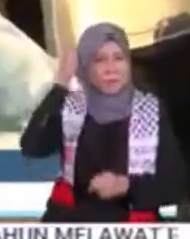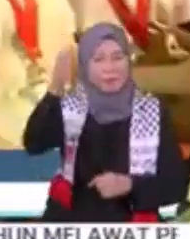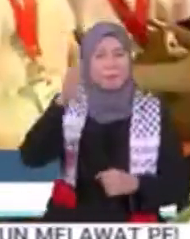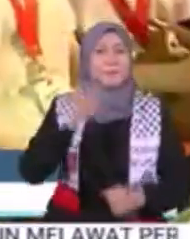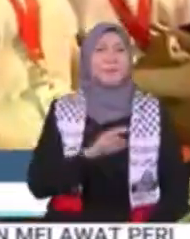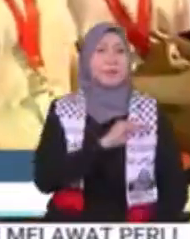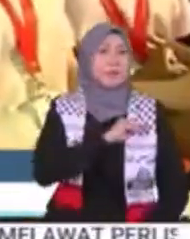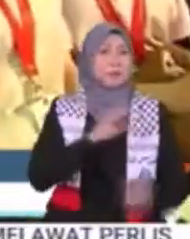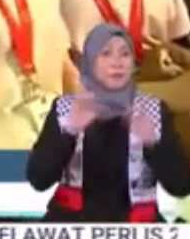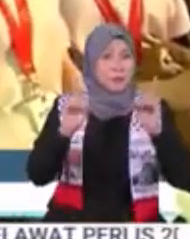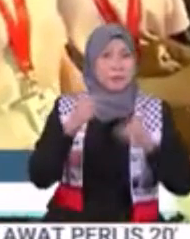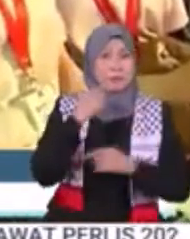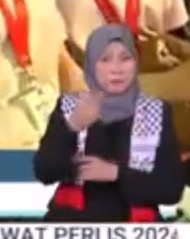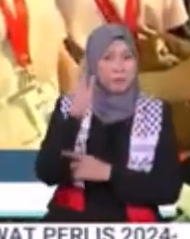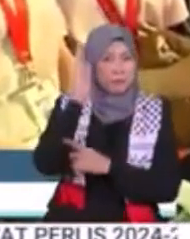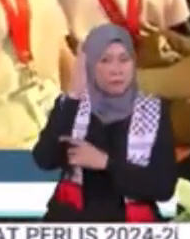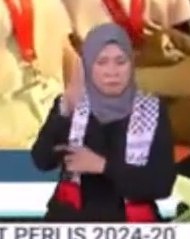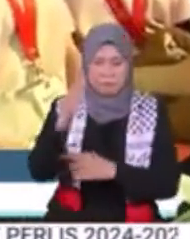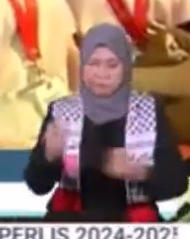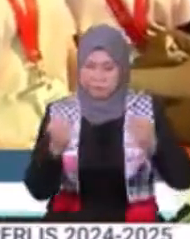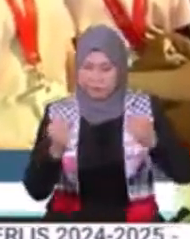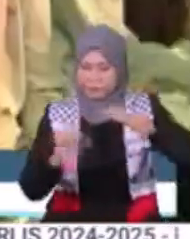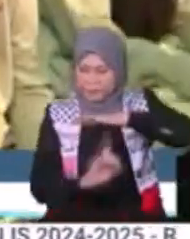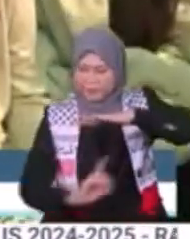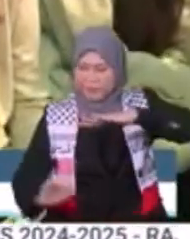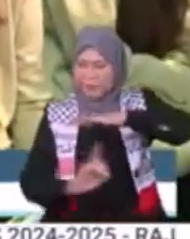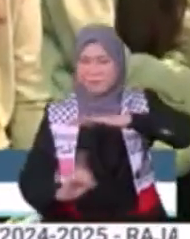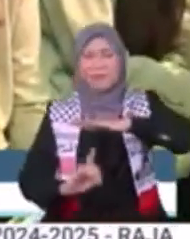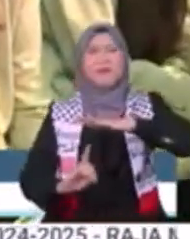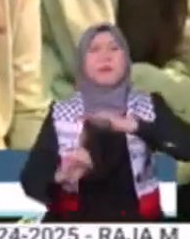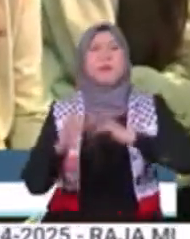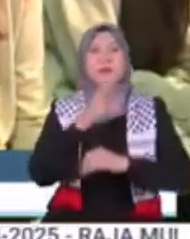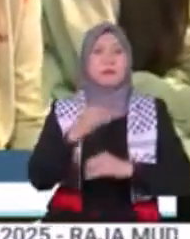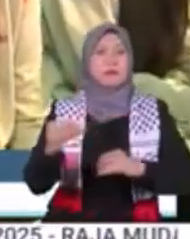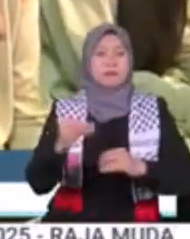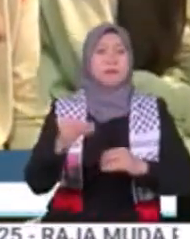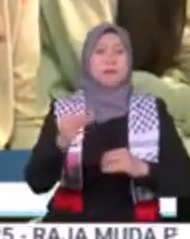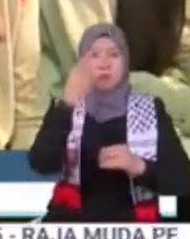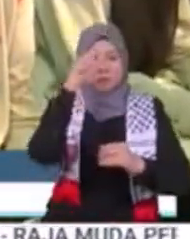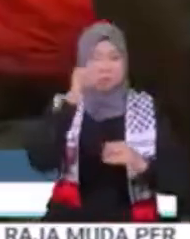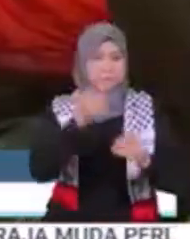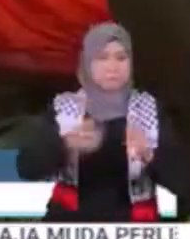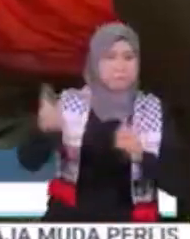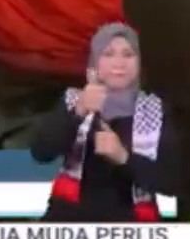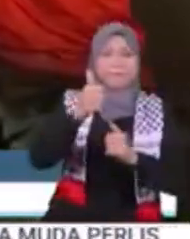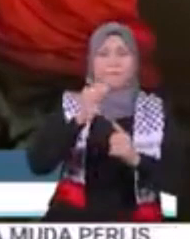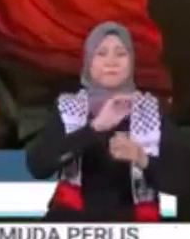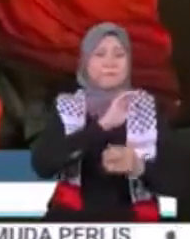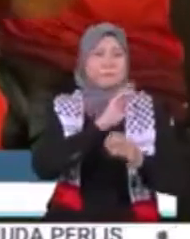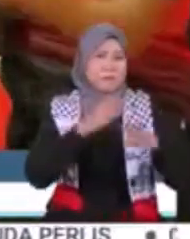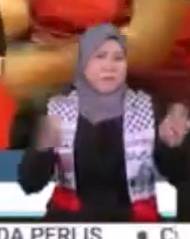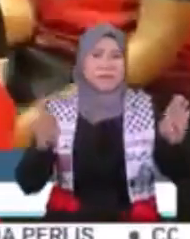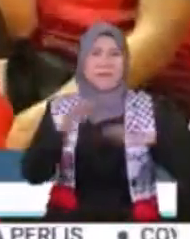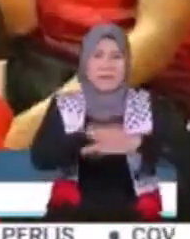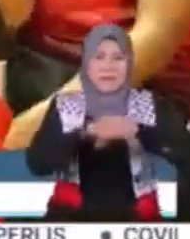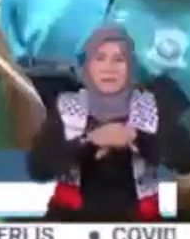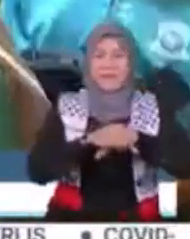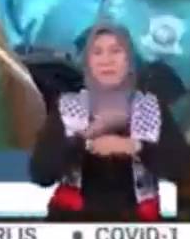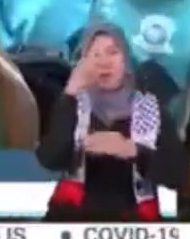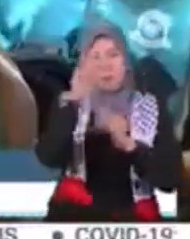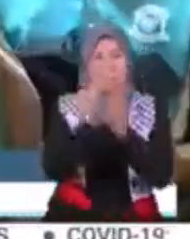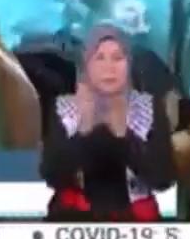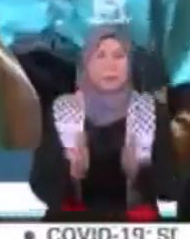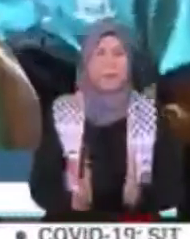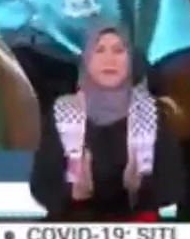Sidik berkata ia termasuk memperkukuhkan dasar berkaitan pengukuhan dan penguasaan bahasa Inggeris dalam kalangan murid sekolah serta menambah